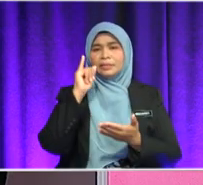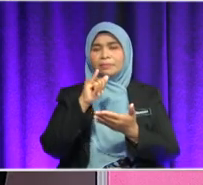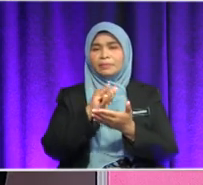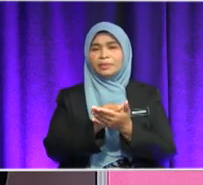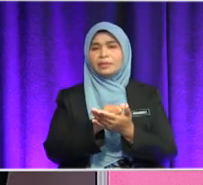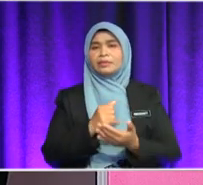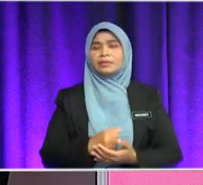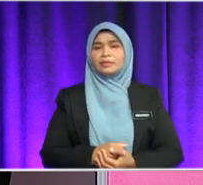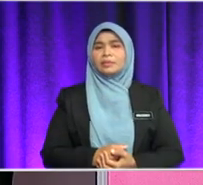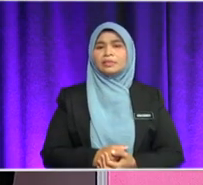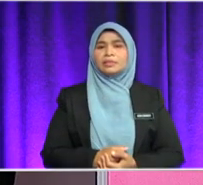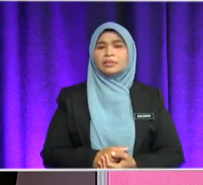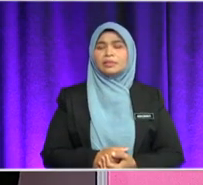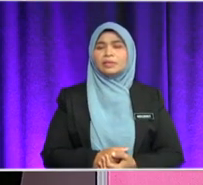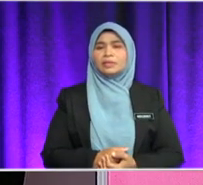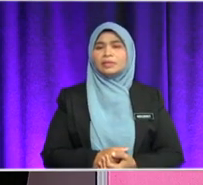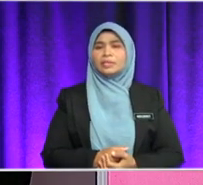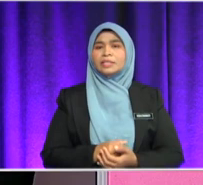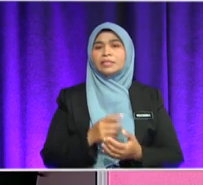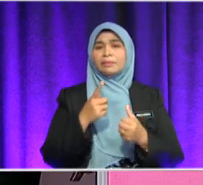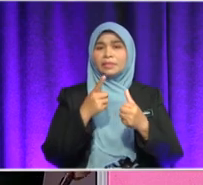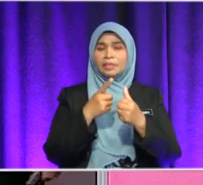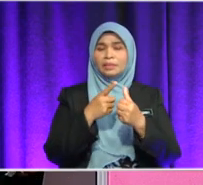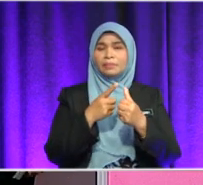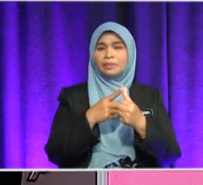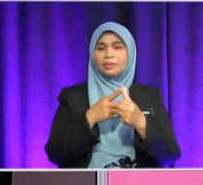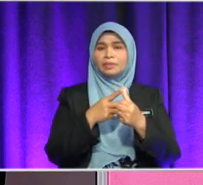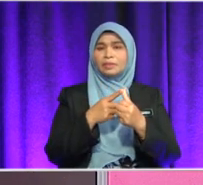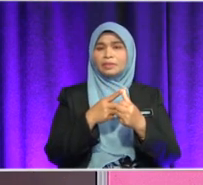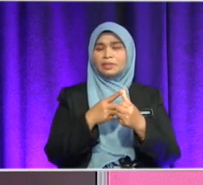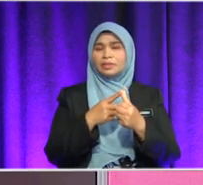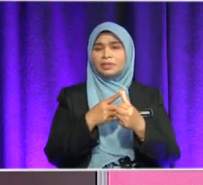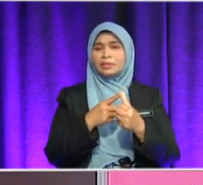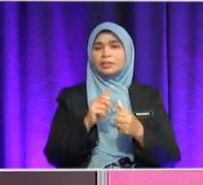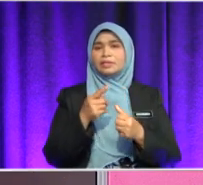seterusnya jadi seorang rutin yang pertama soalnya yang pertama